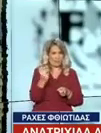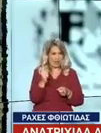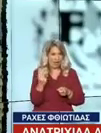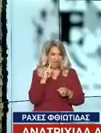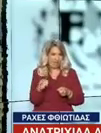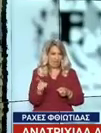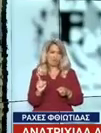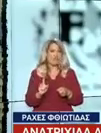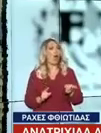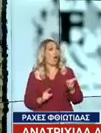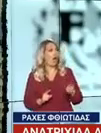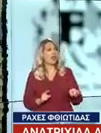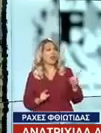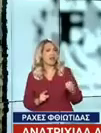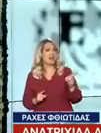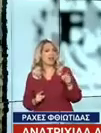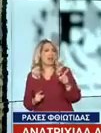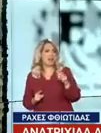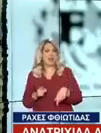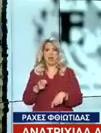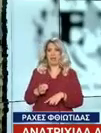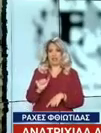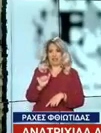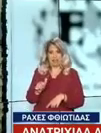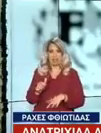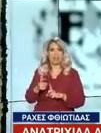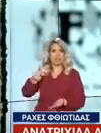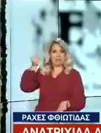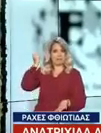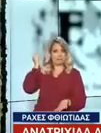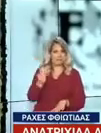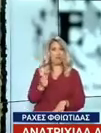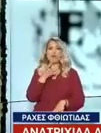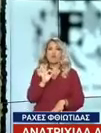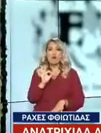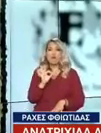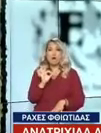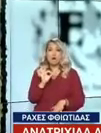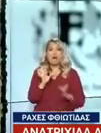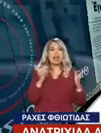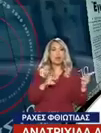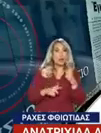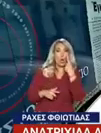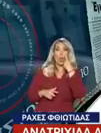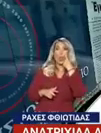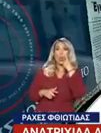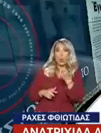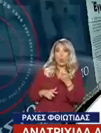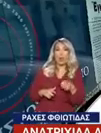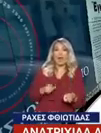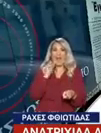μάλιστα ότι είχε σκοπό να εξαφανίσει το πτώμα του παιδιού, γιατί κάποιοι τον είδαν να κρατάει ένα σακί. Κατέθεσε ο πατέρας